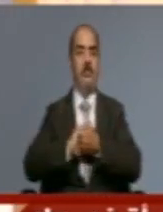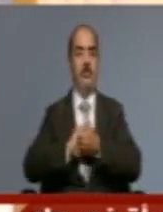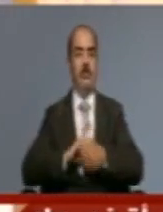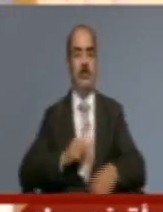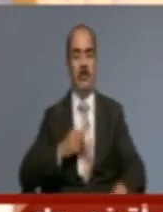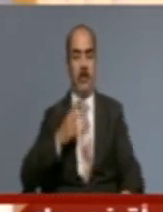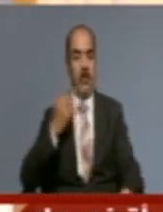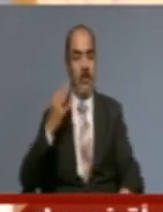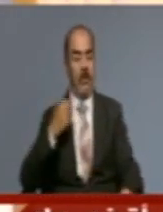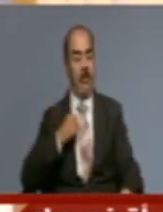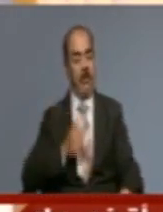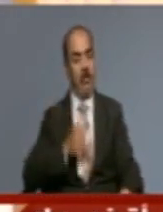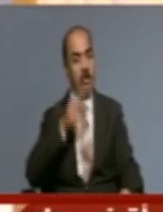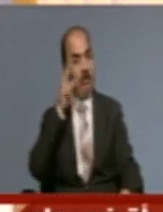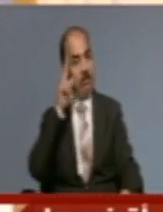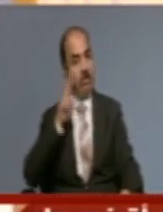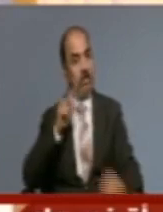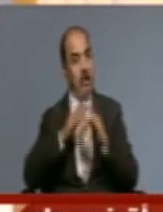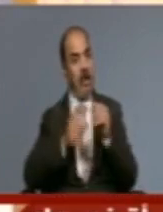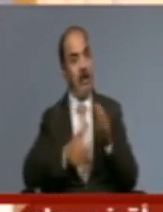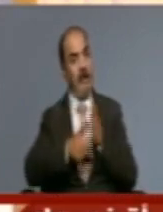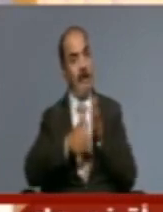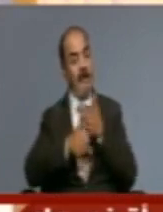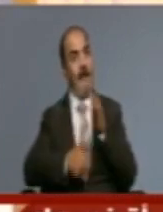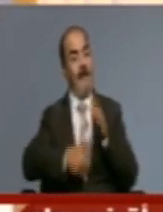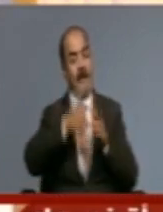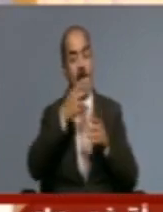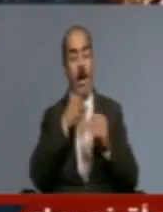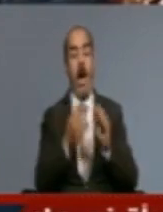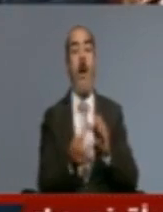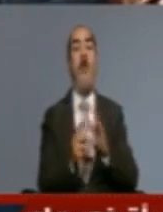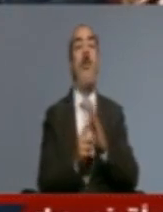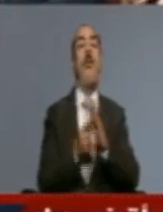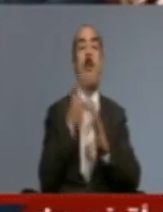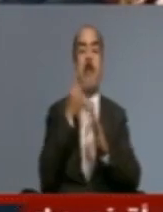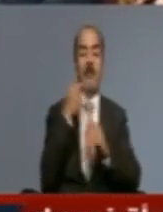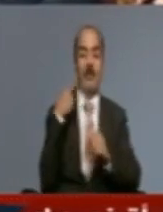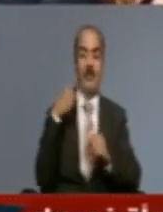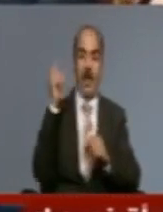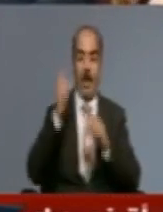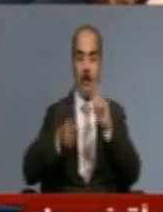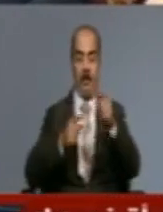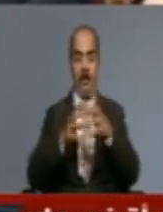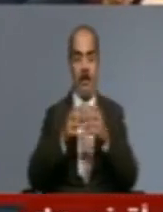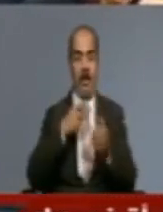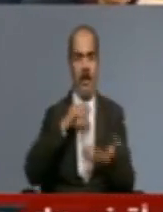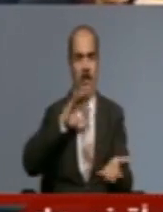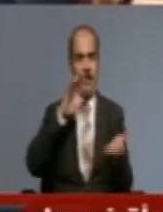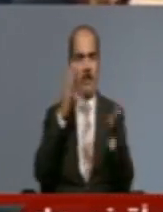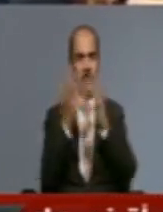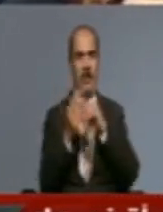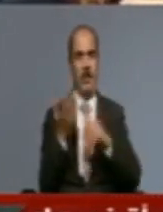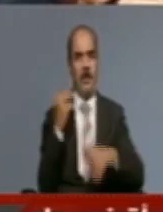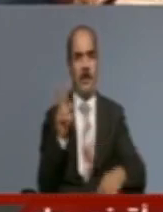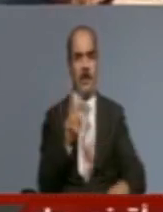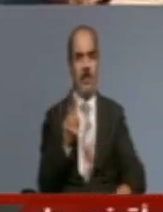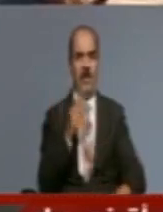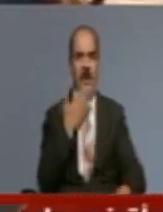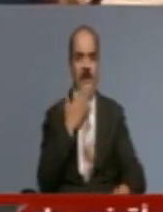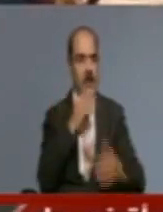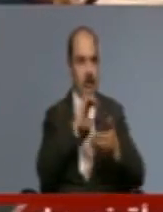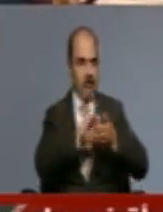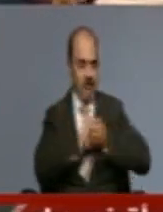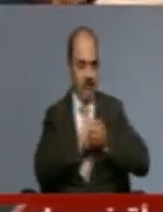وتم إطلاق أيضاً أول مبادرة رئاسية تنفيذية في قمم المناخ للمرأة الإفريقية في إطار مؤتمر